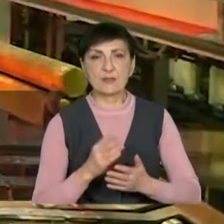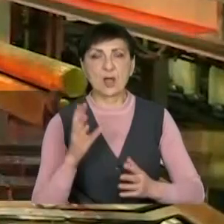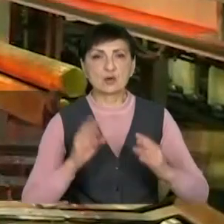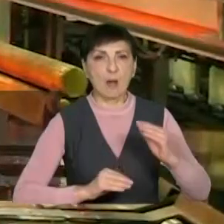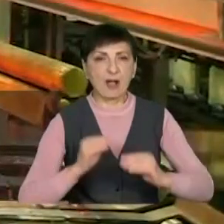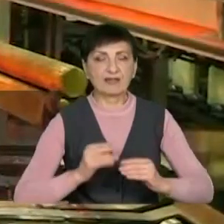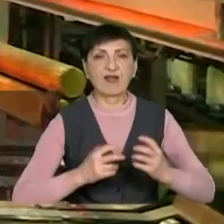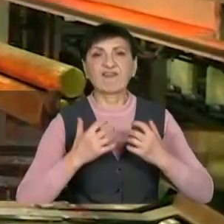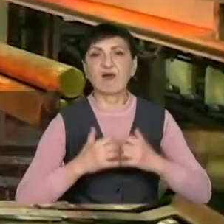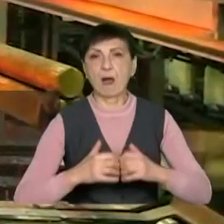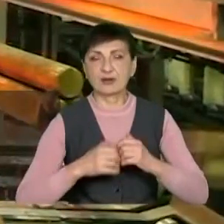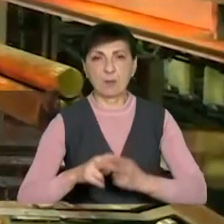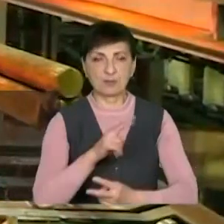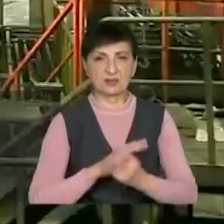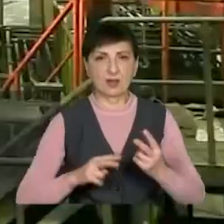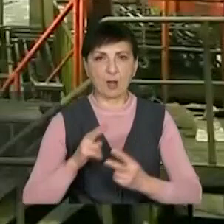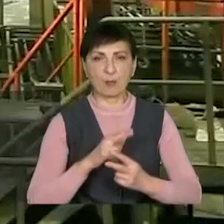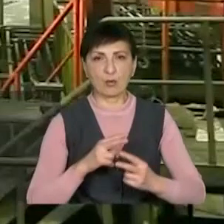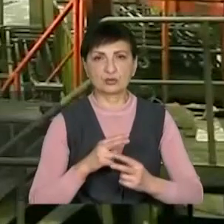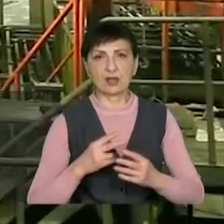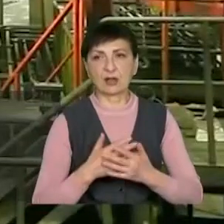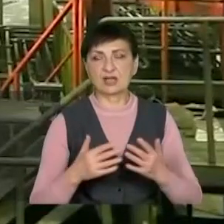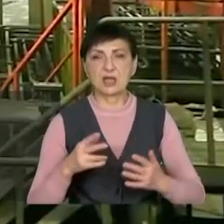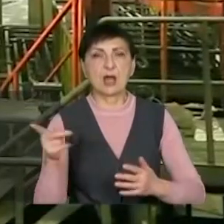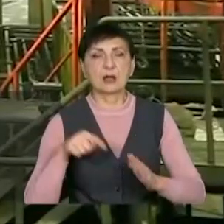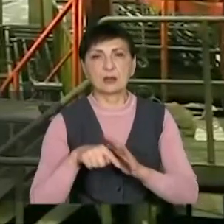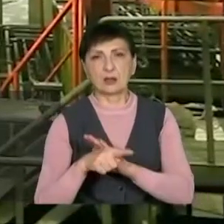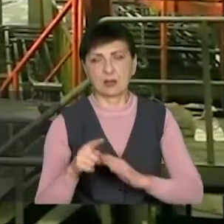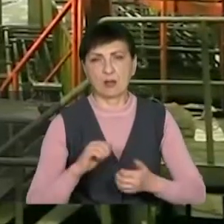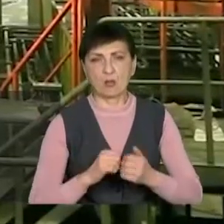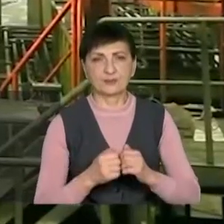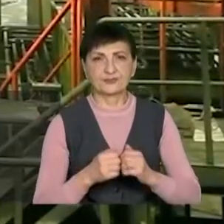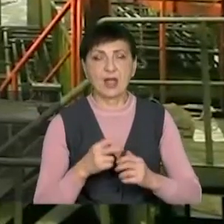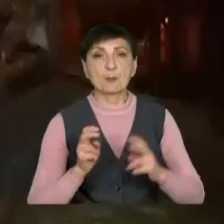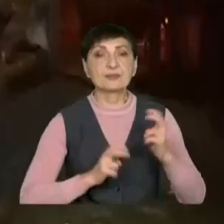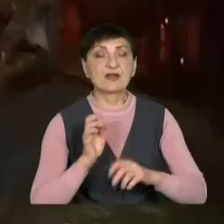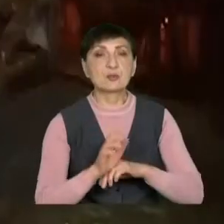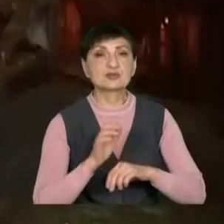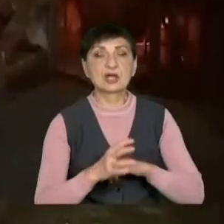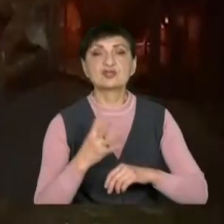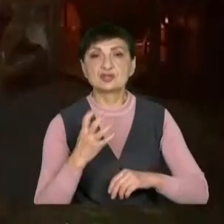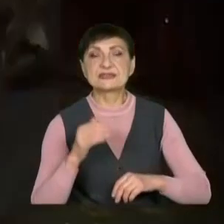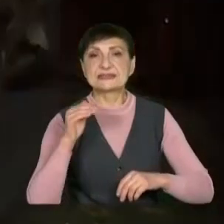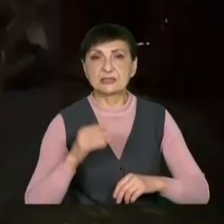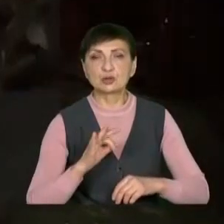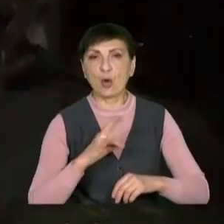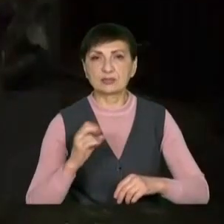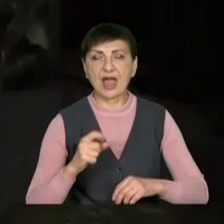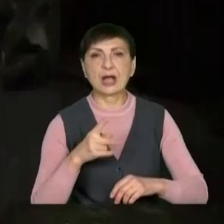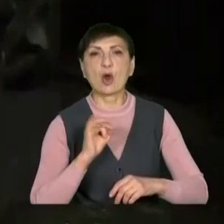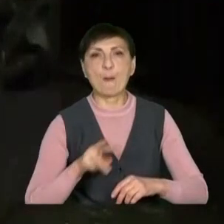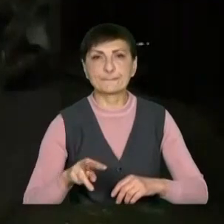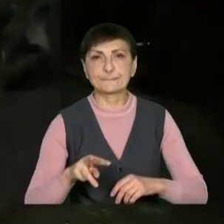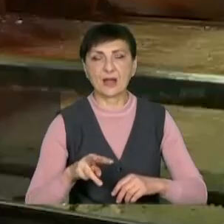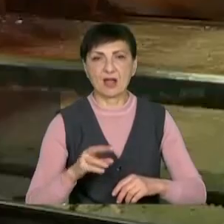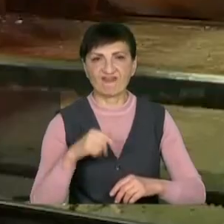обогатительная фабрика по переработке лежалых шламов Донского ГОКа. Предприятие выпускает 400 тысяч тонн хромового концентрата